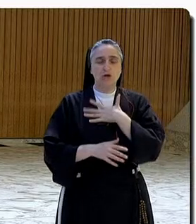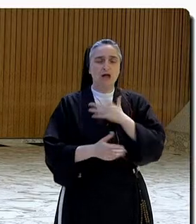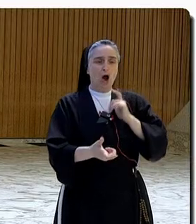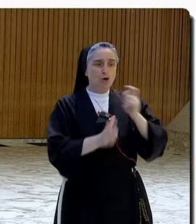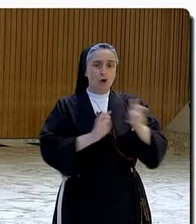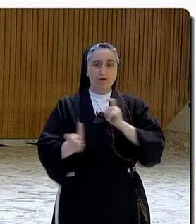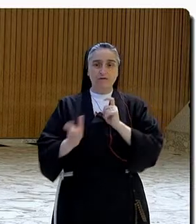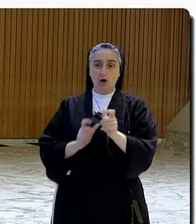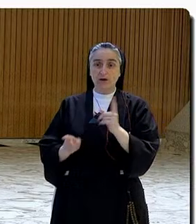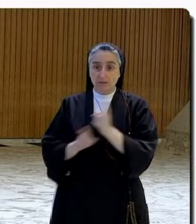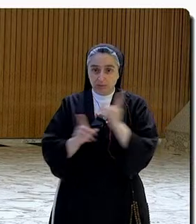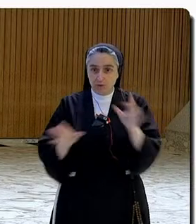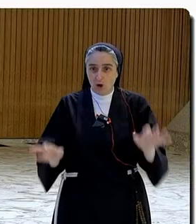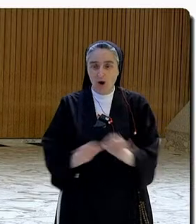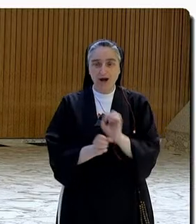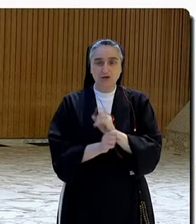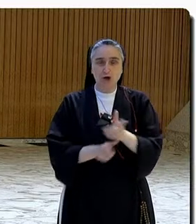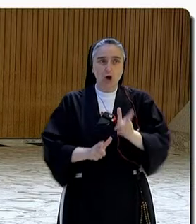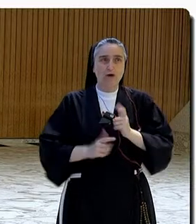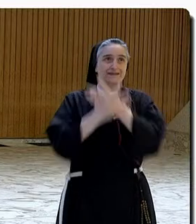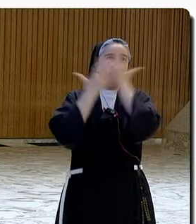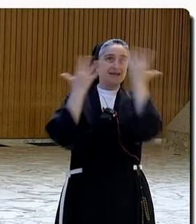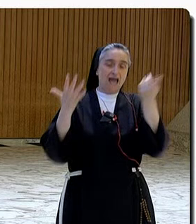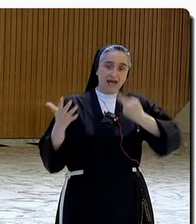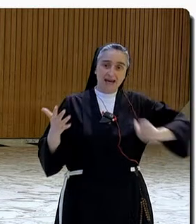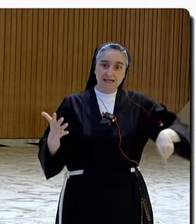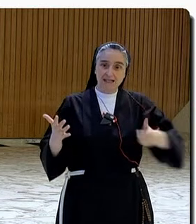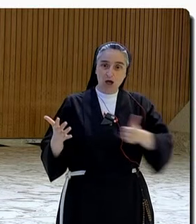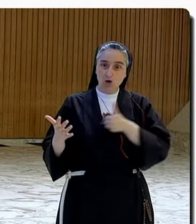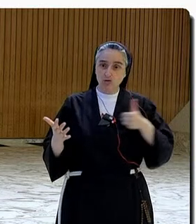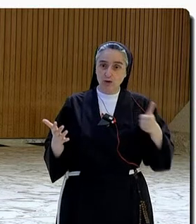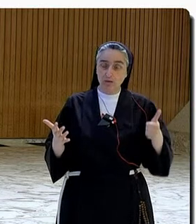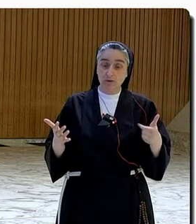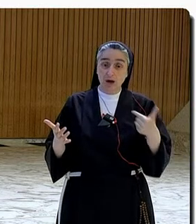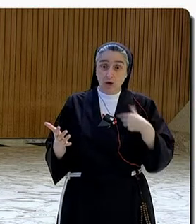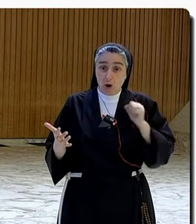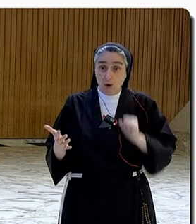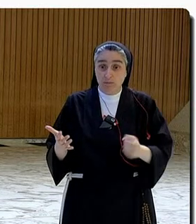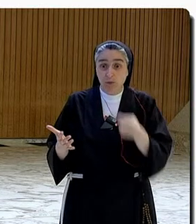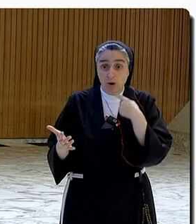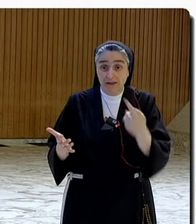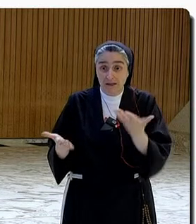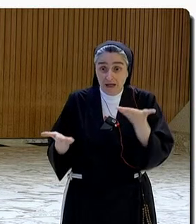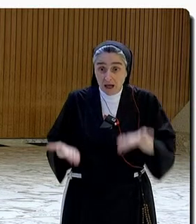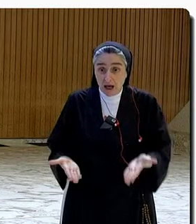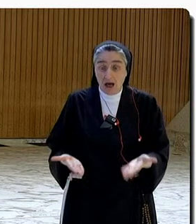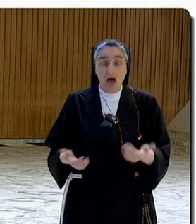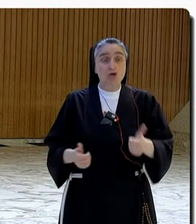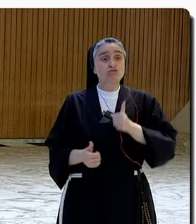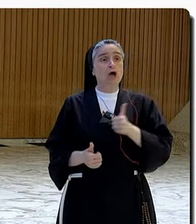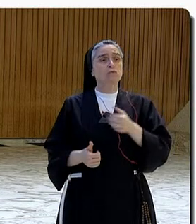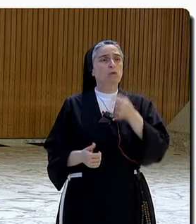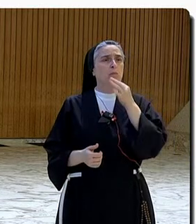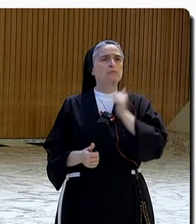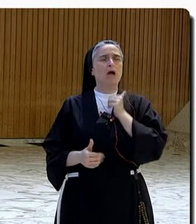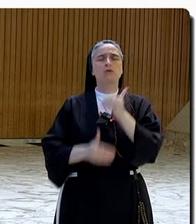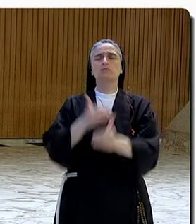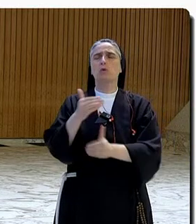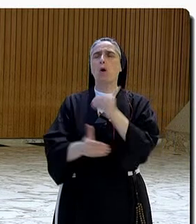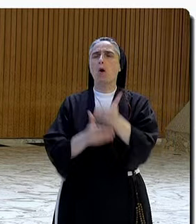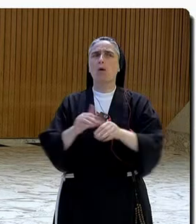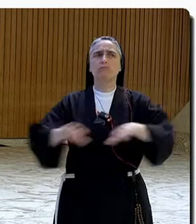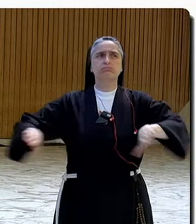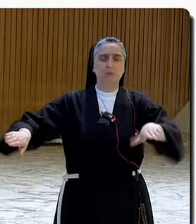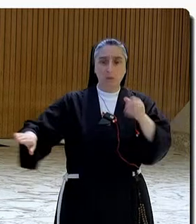vicenda. Ci siamo accorti che non possiamo andare avanti ciascuno per proprio